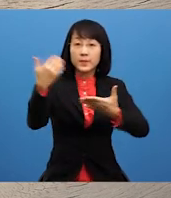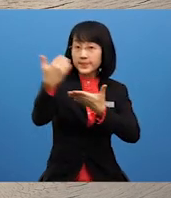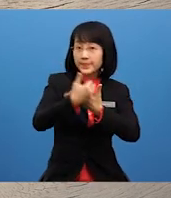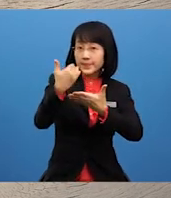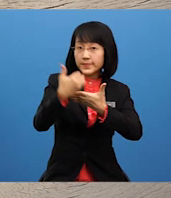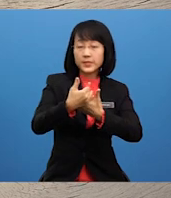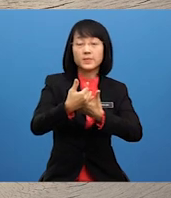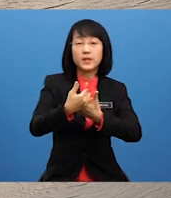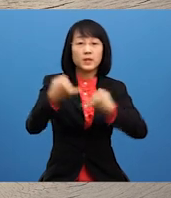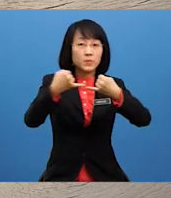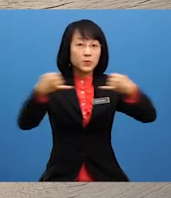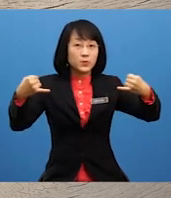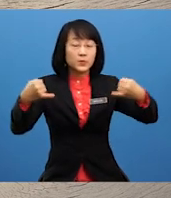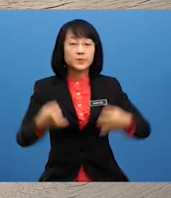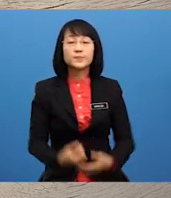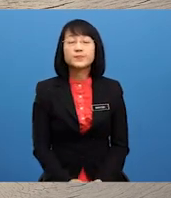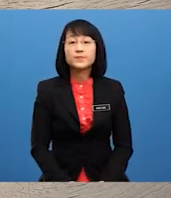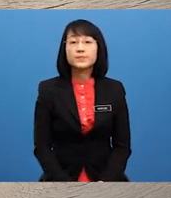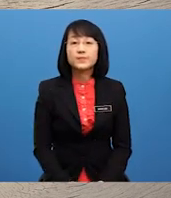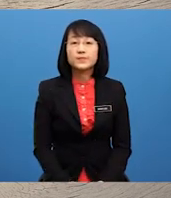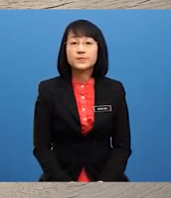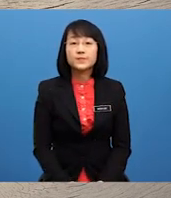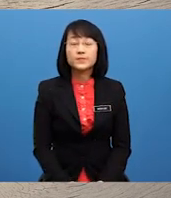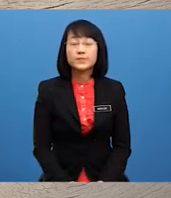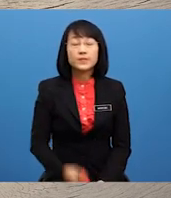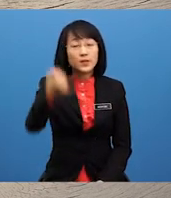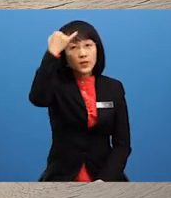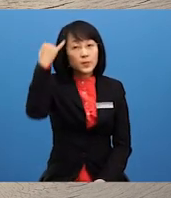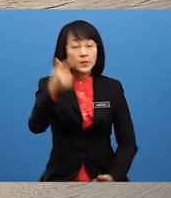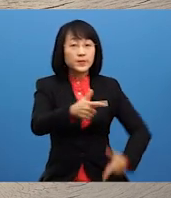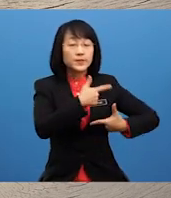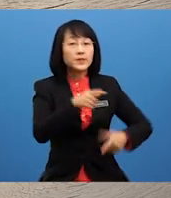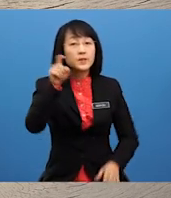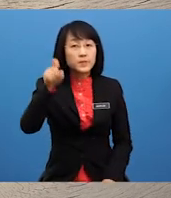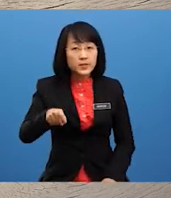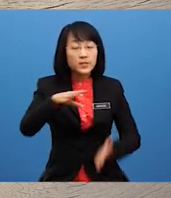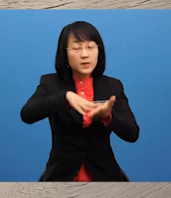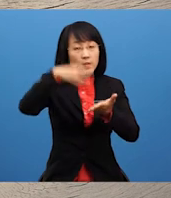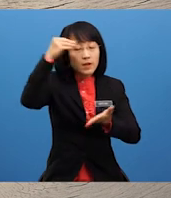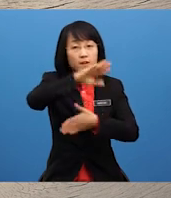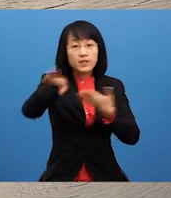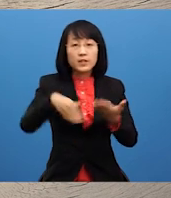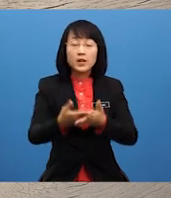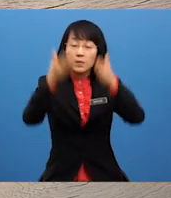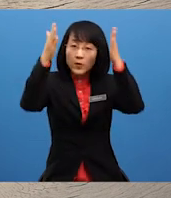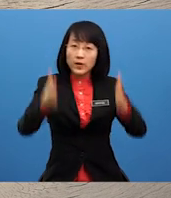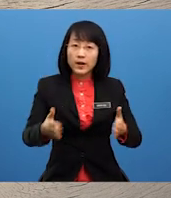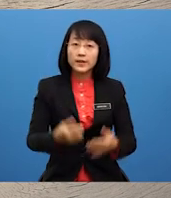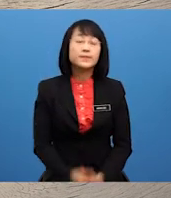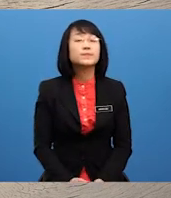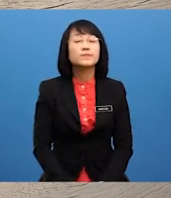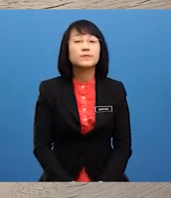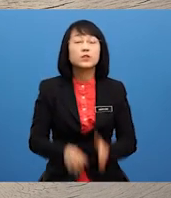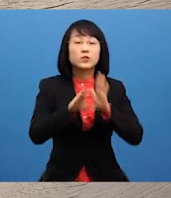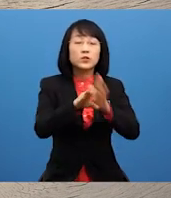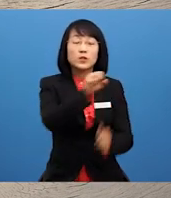musuh. Ilmu kepahlawanan wajar dipelajari oleh setiap insan. Sebagai contoh, Sultan Mansur